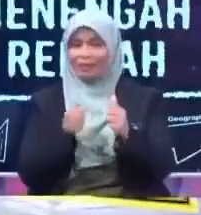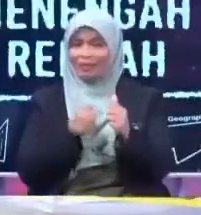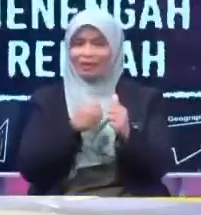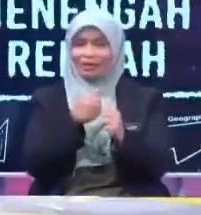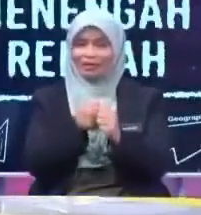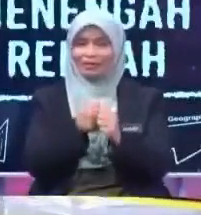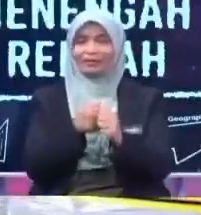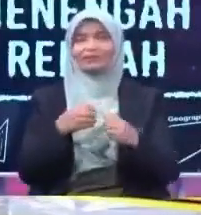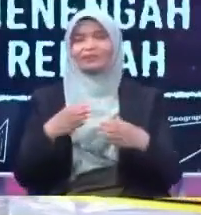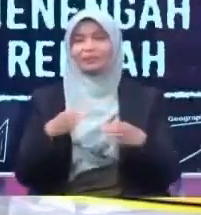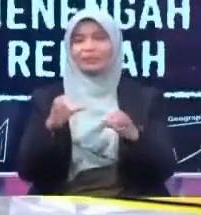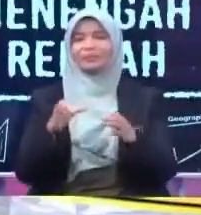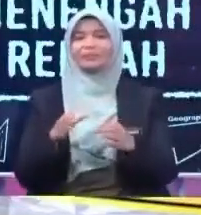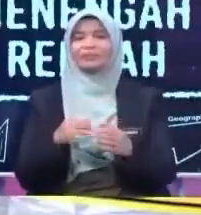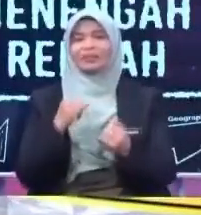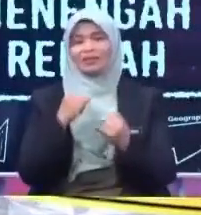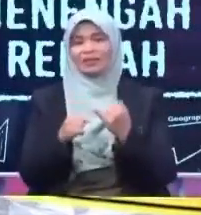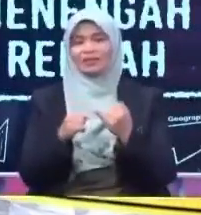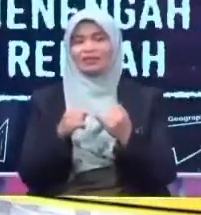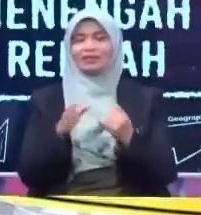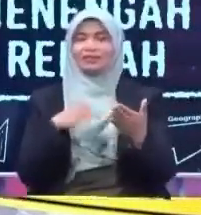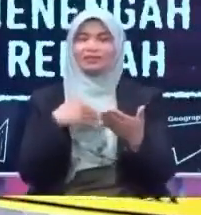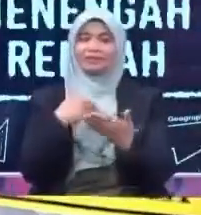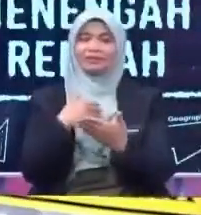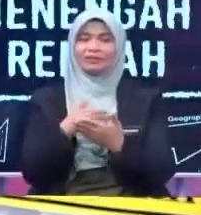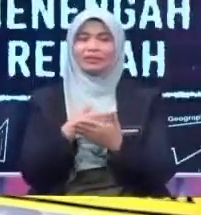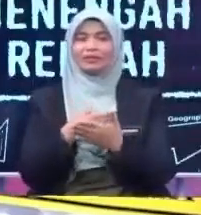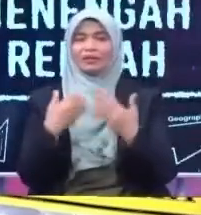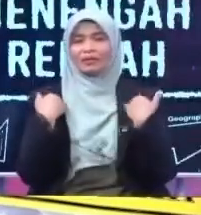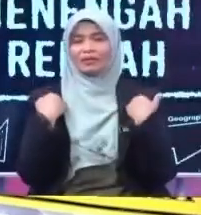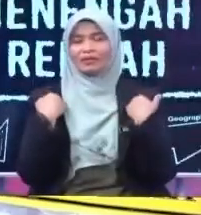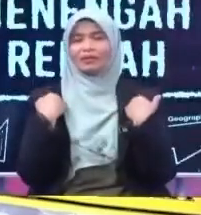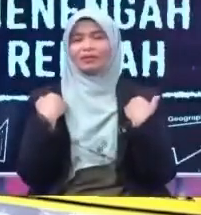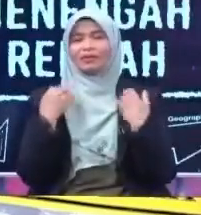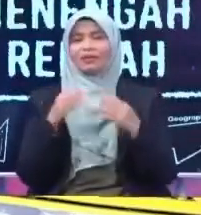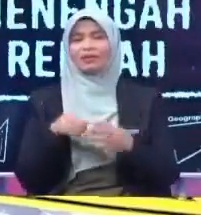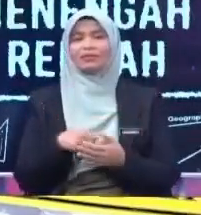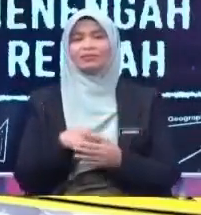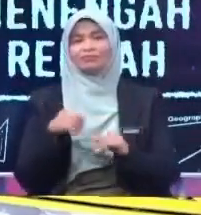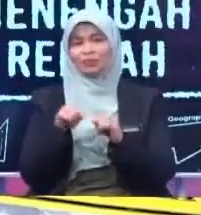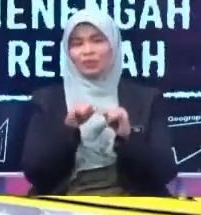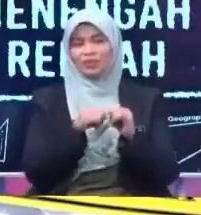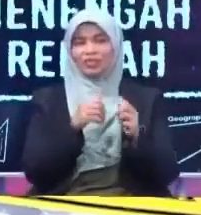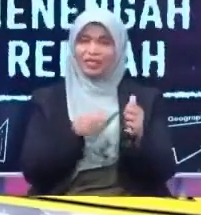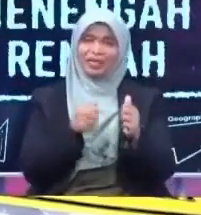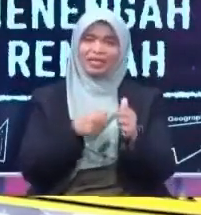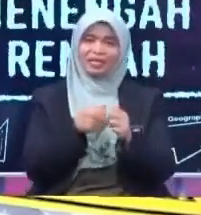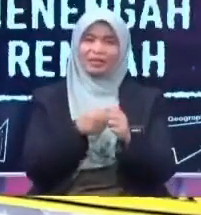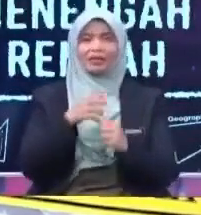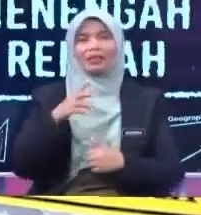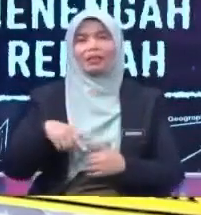Ya, akhirnya dia sampai juga ke syurga. Ada juga yang berlari tapi slow sikit. Perlahan